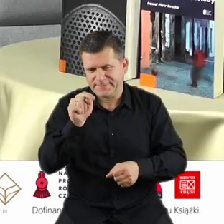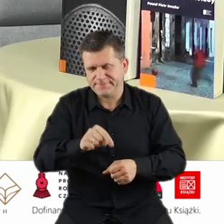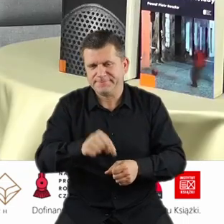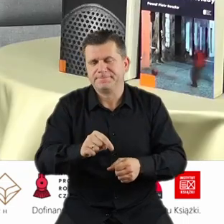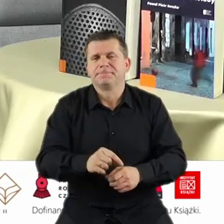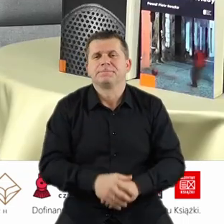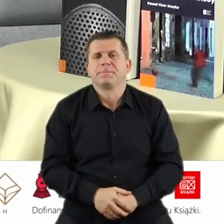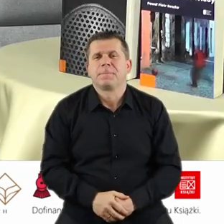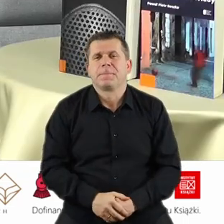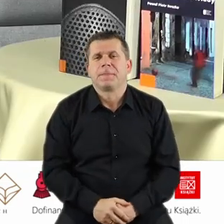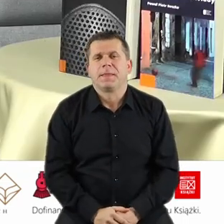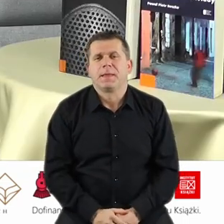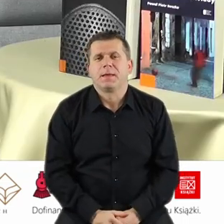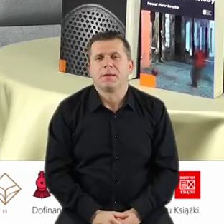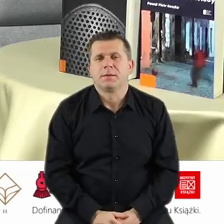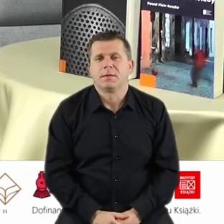bo